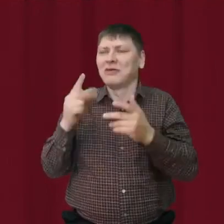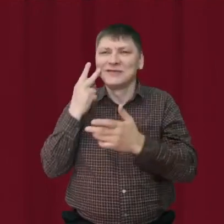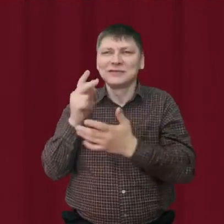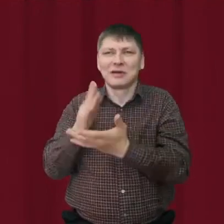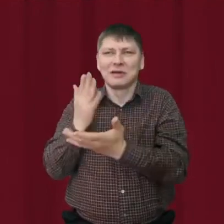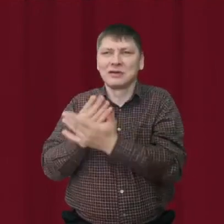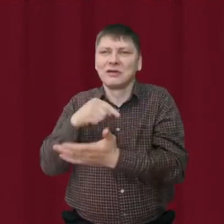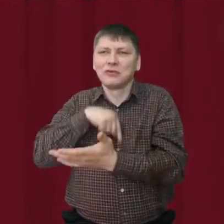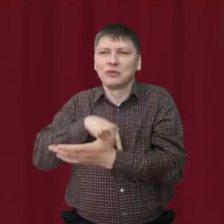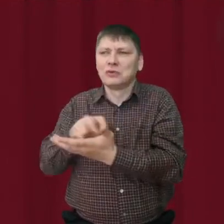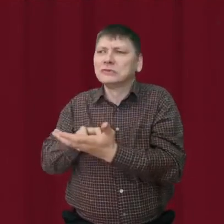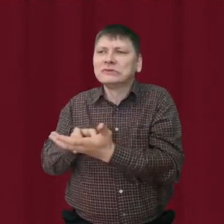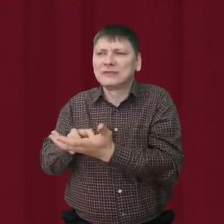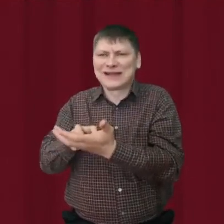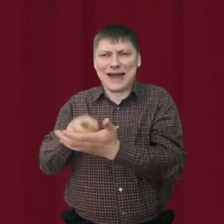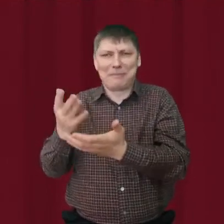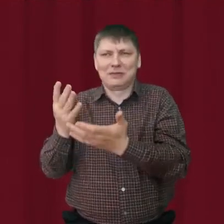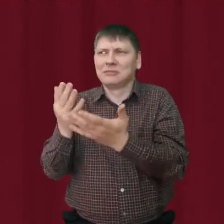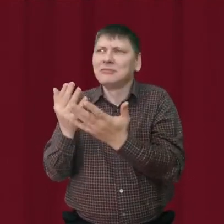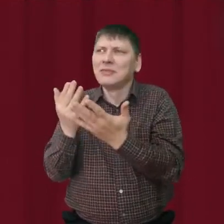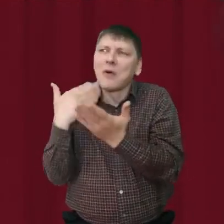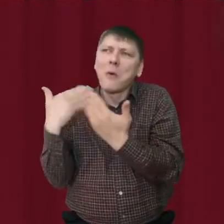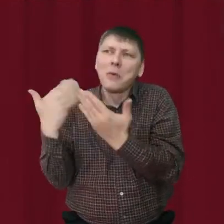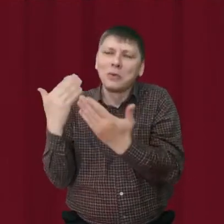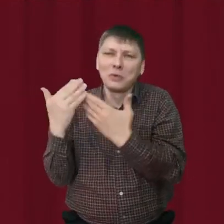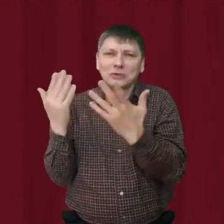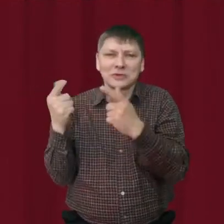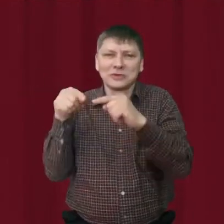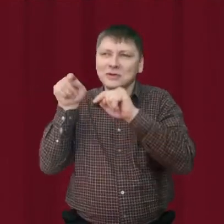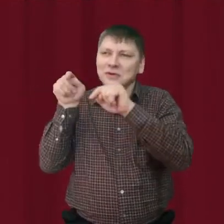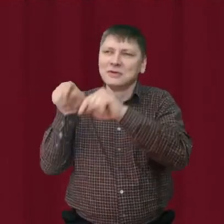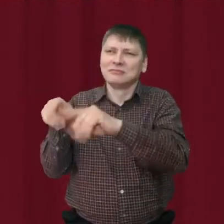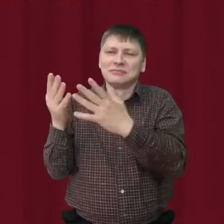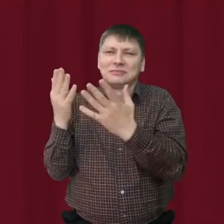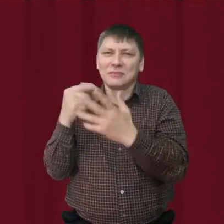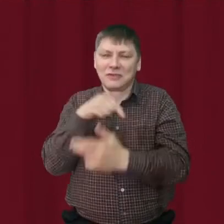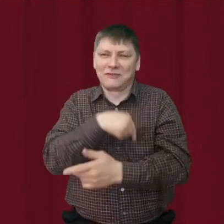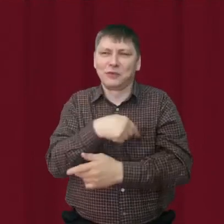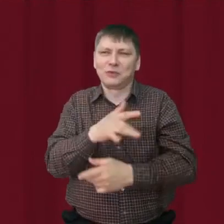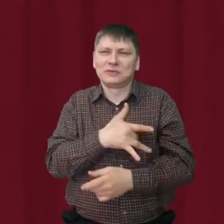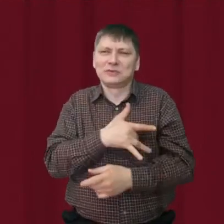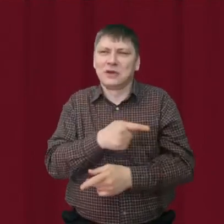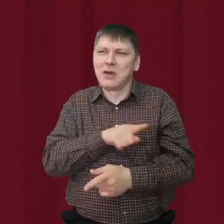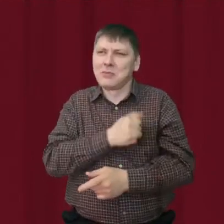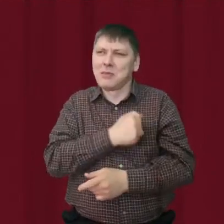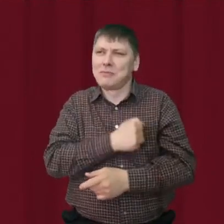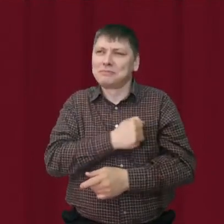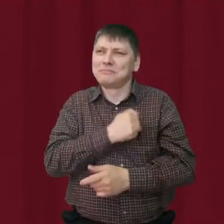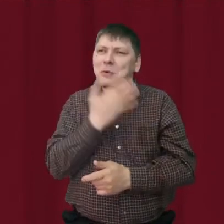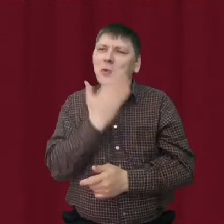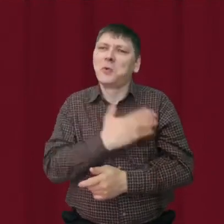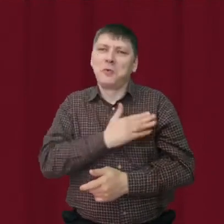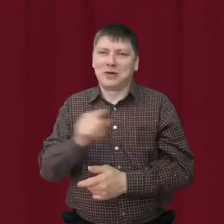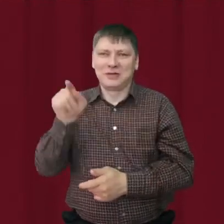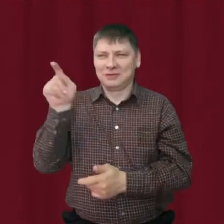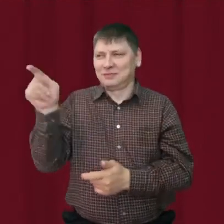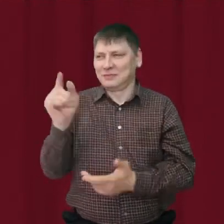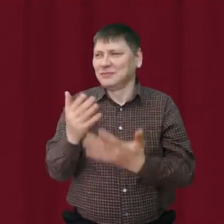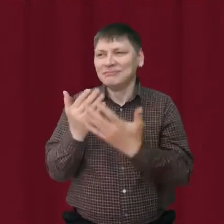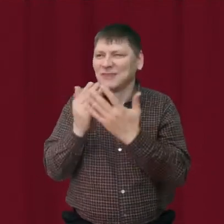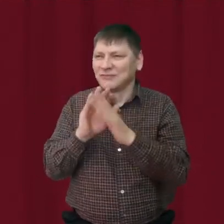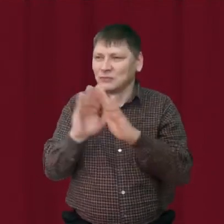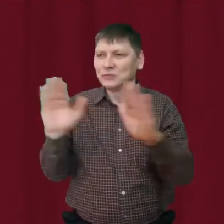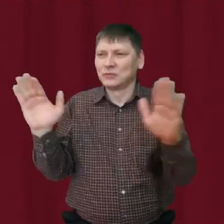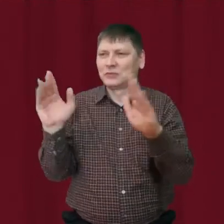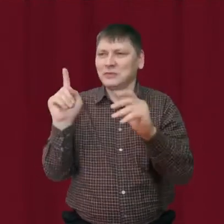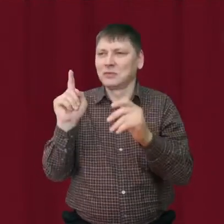трепет от этих отношений. Его сердце имеет вот такую, знаете, беззаветную любовь к этому человеку,